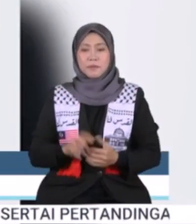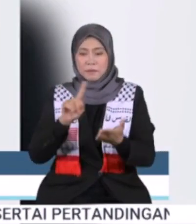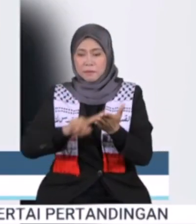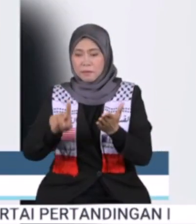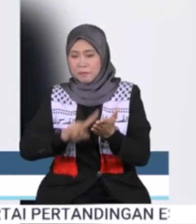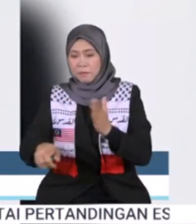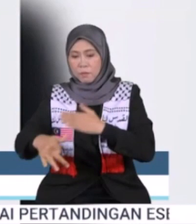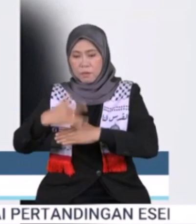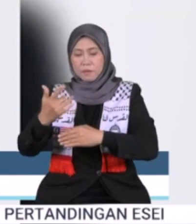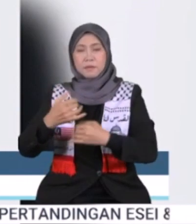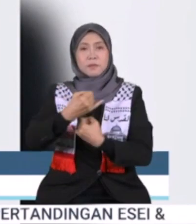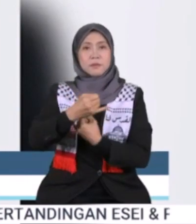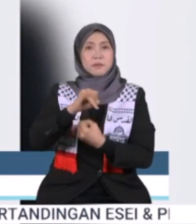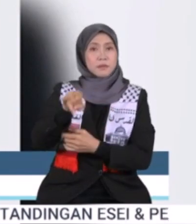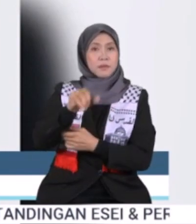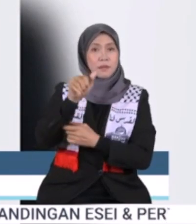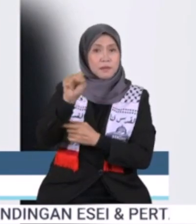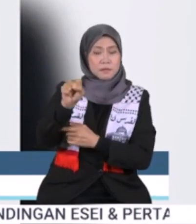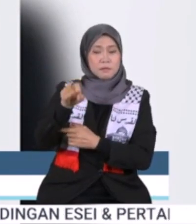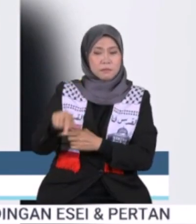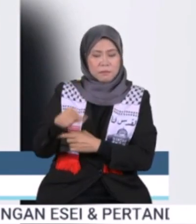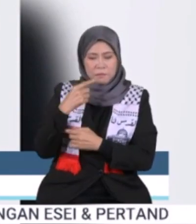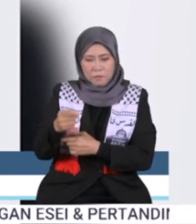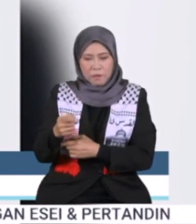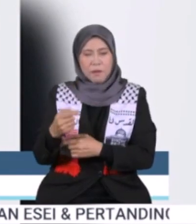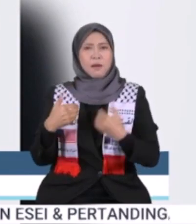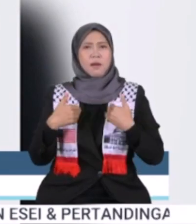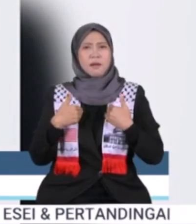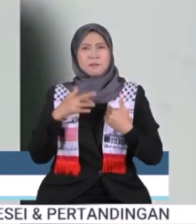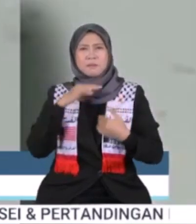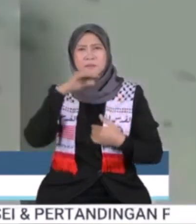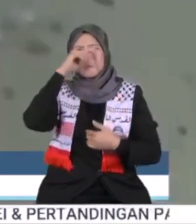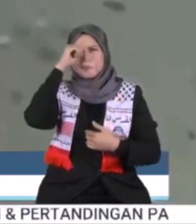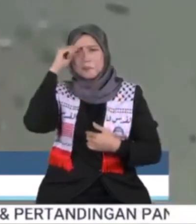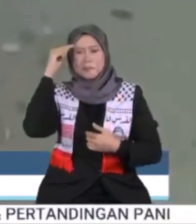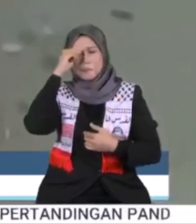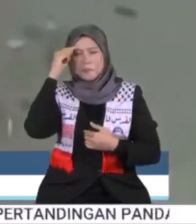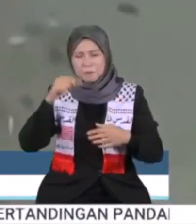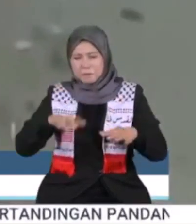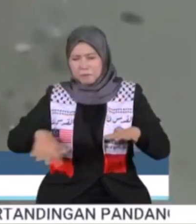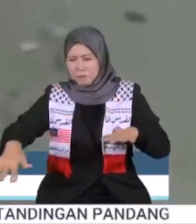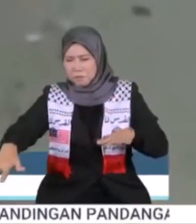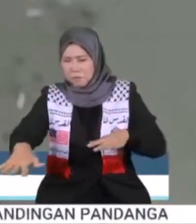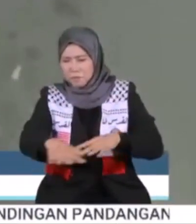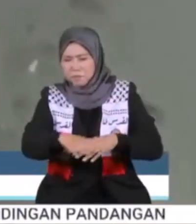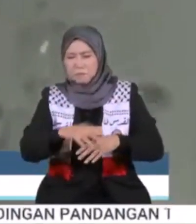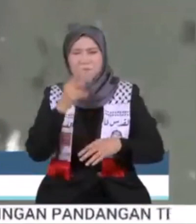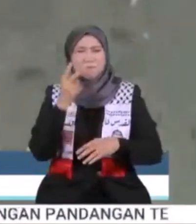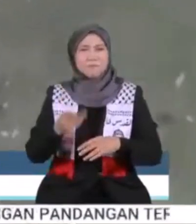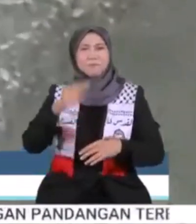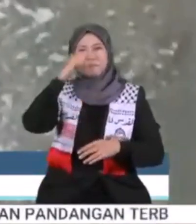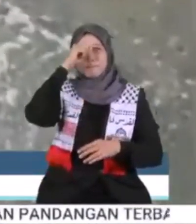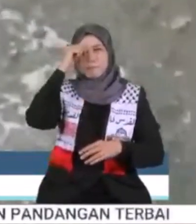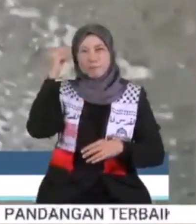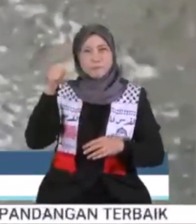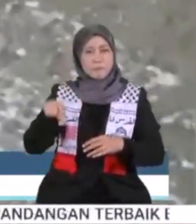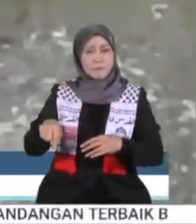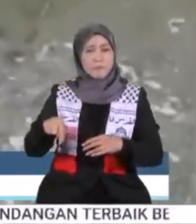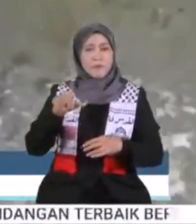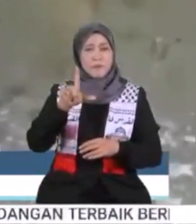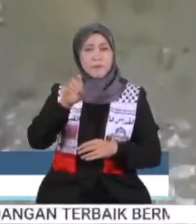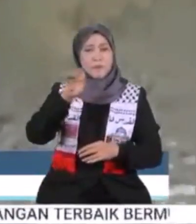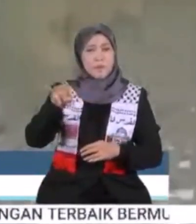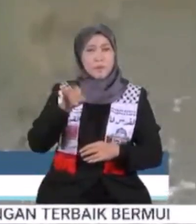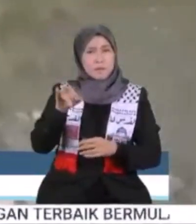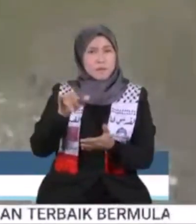Siasatan awal Jabatan Alam Sekitar JAS mendapati terdapat efluen hitam di dalam longkang loji rawatan kumbahan berkenaan. Loji tersebut